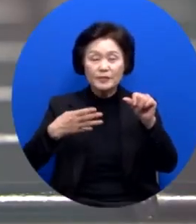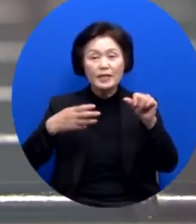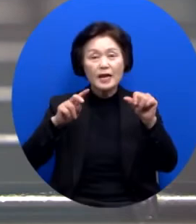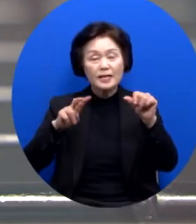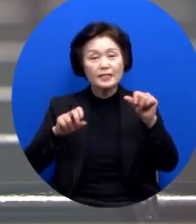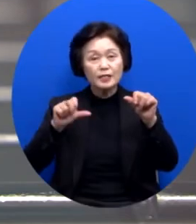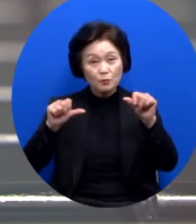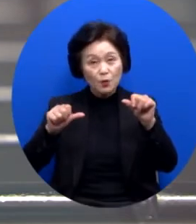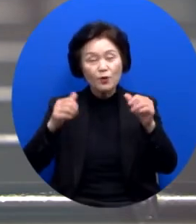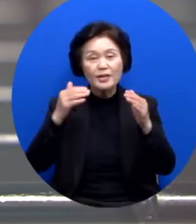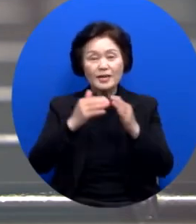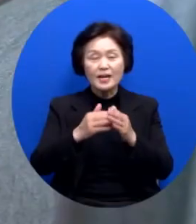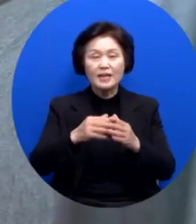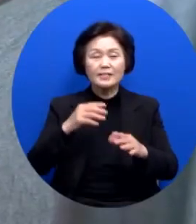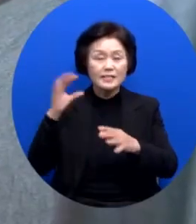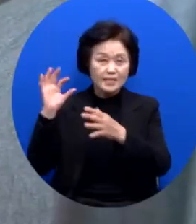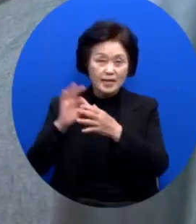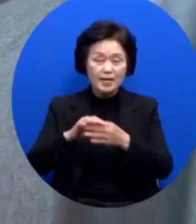을 전개할 예정입니다